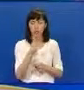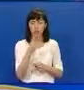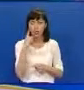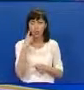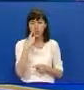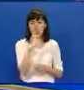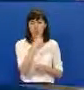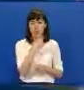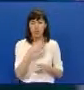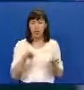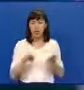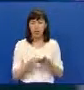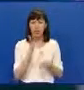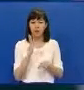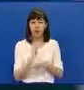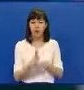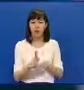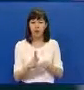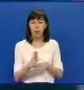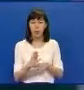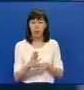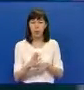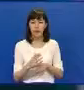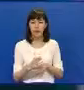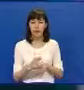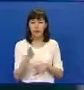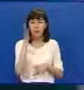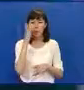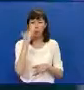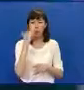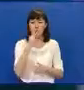жасалатын деңгейге дейін жетіп, сондай бір пайғамбарымызға сағынышын білдіріп жатады.